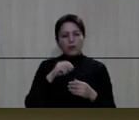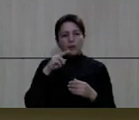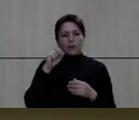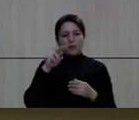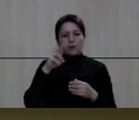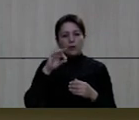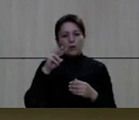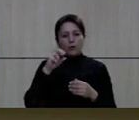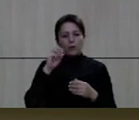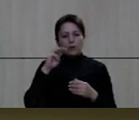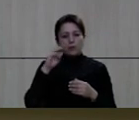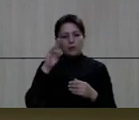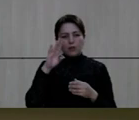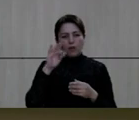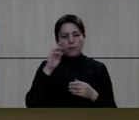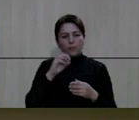dalolatnoma,